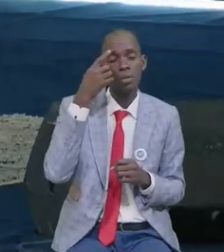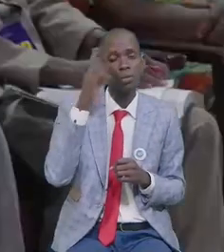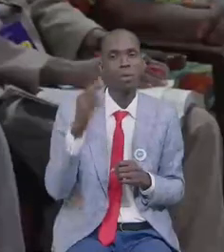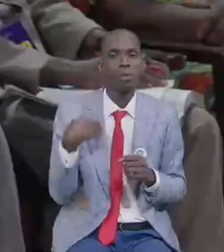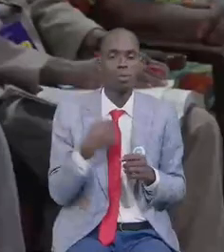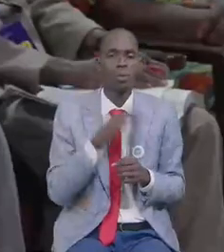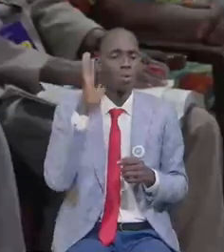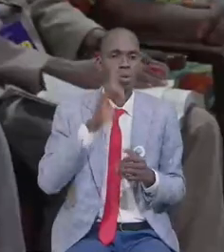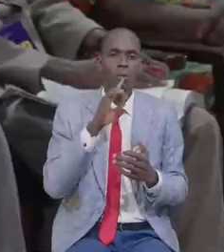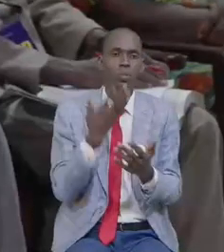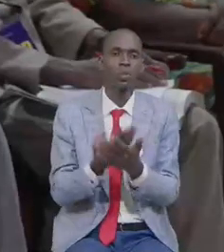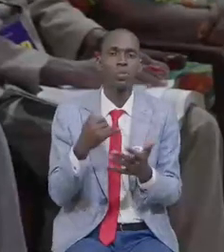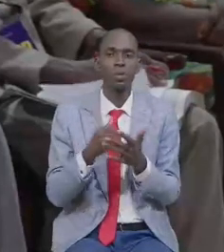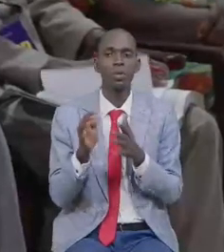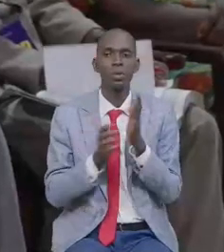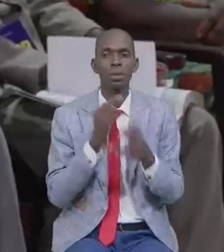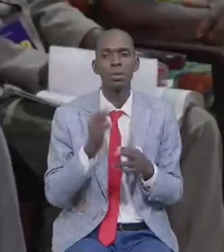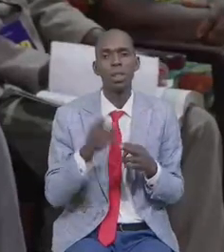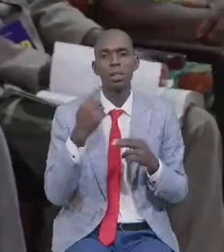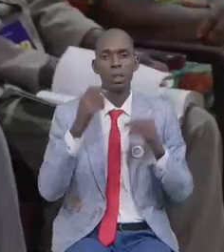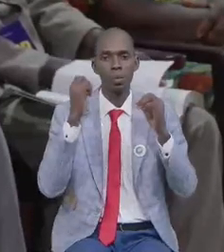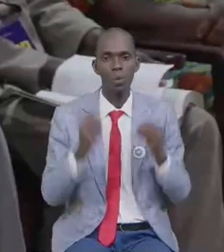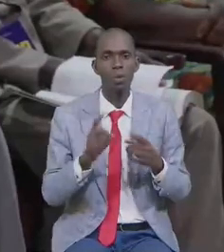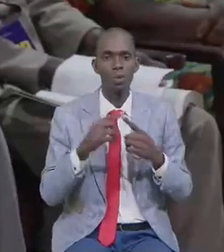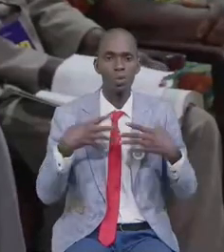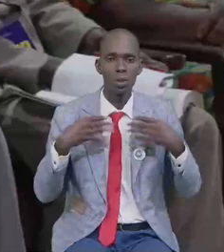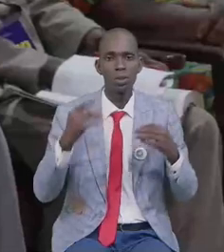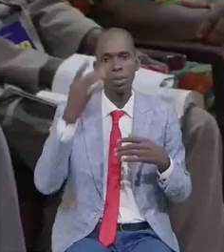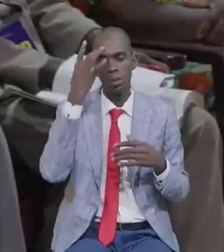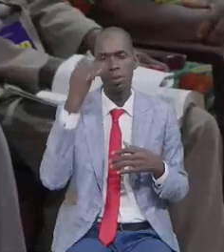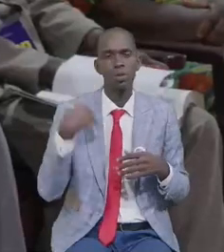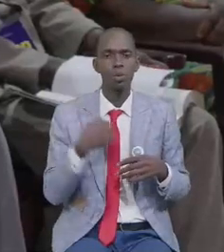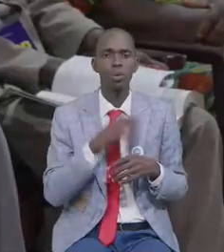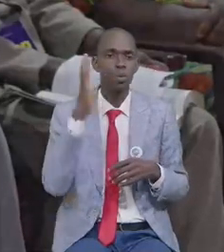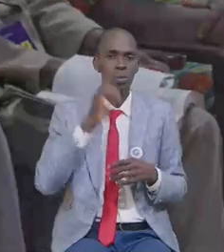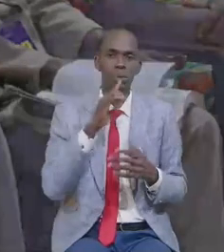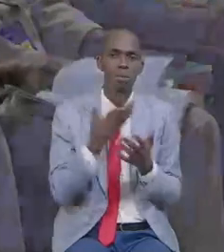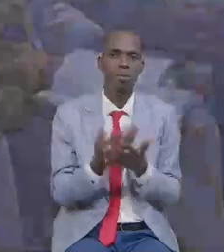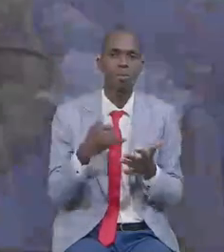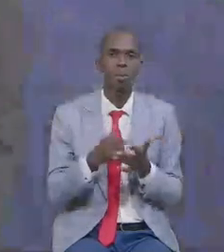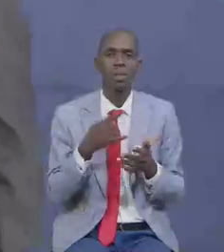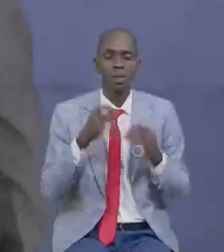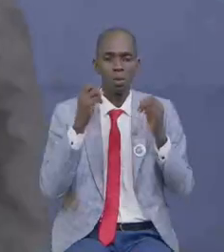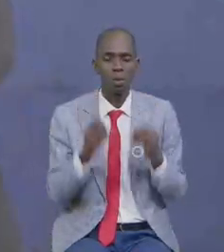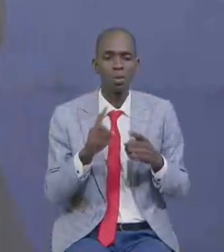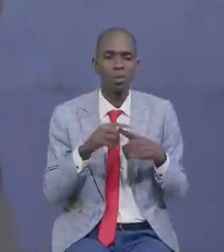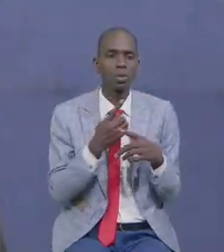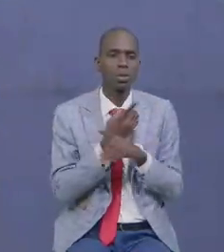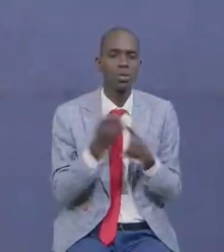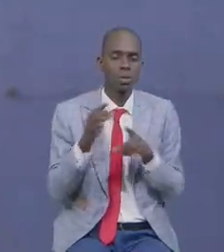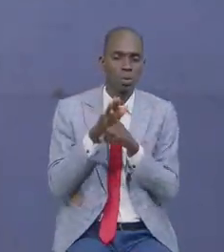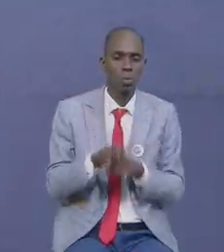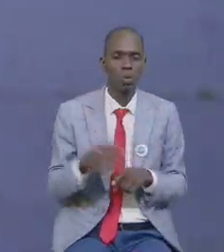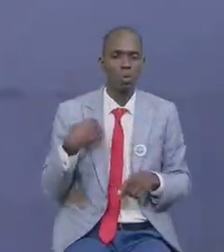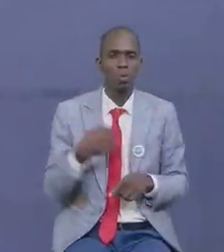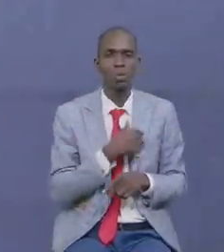la prouver. La puissance pour guérir les malades, nous devons la prouver. La puissance pour délivrer les opprimés, nous devons la prouver.